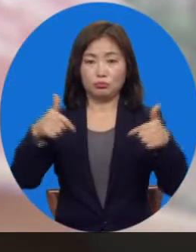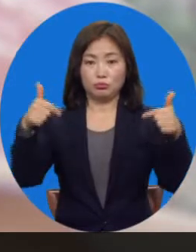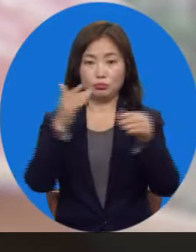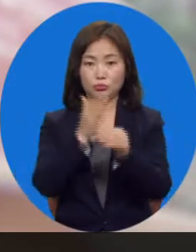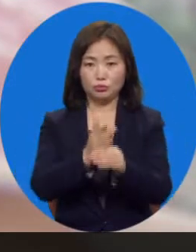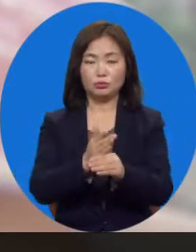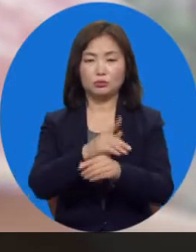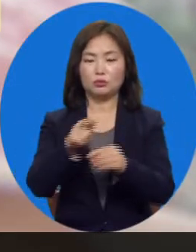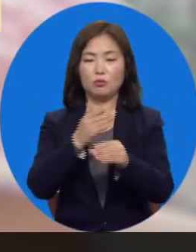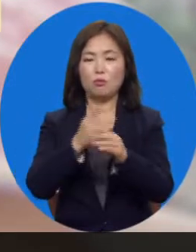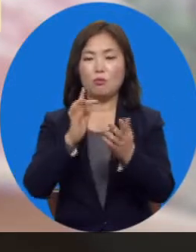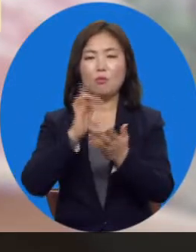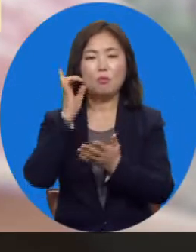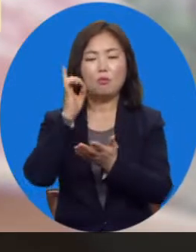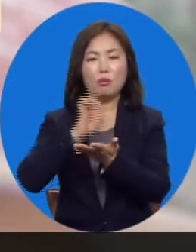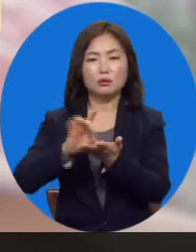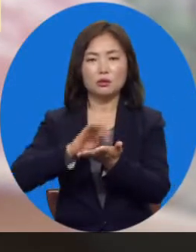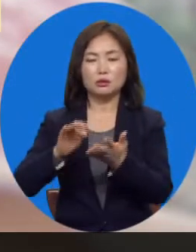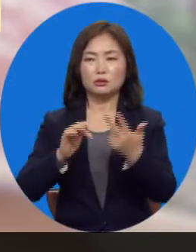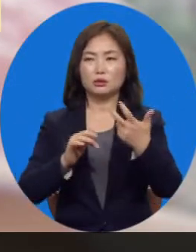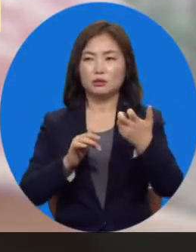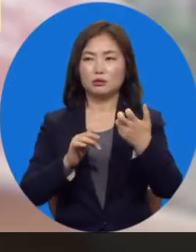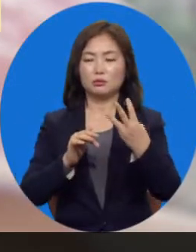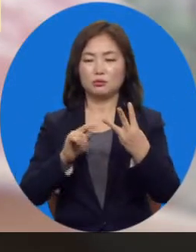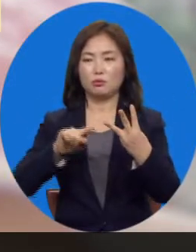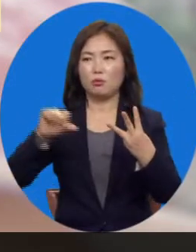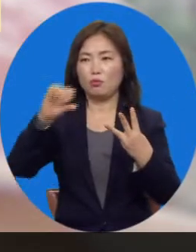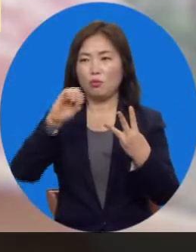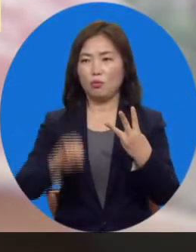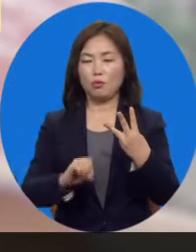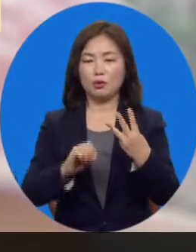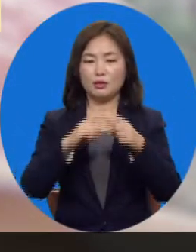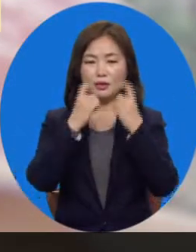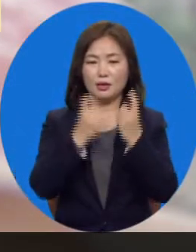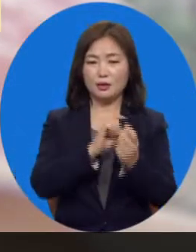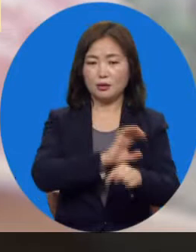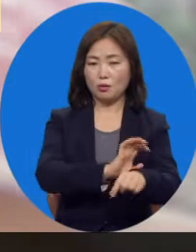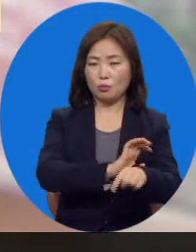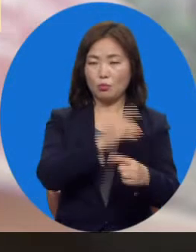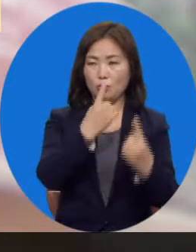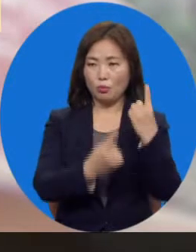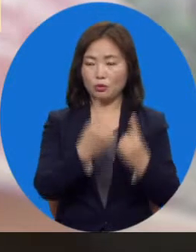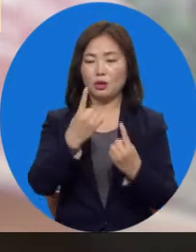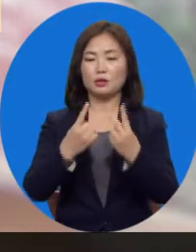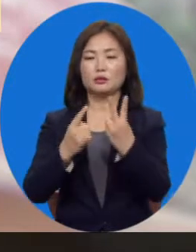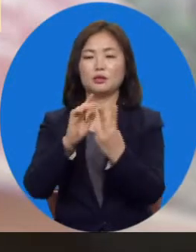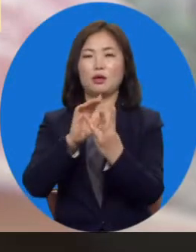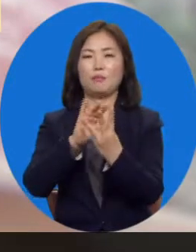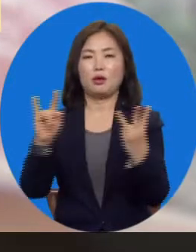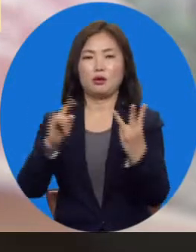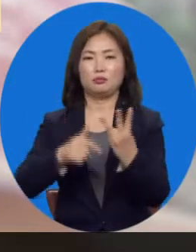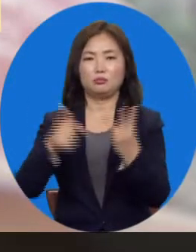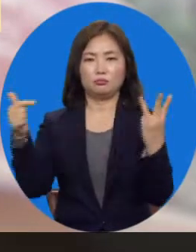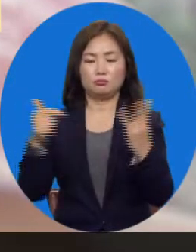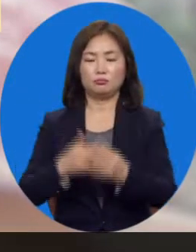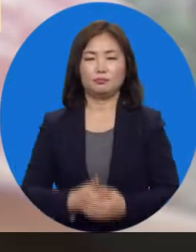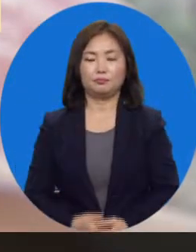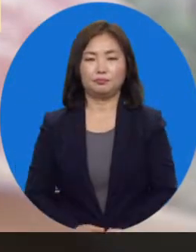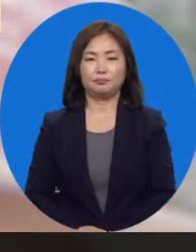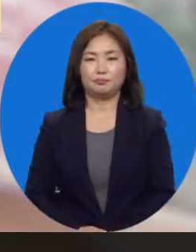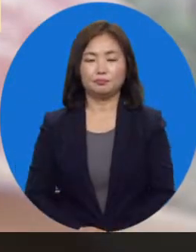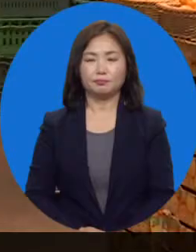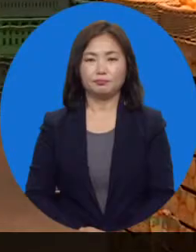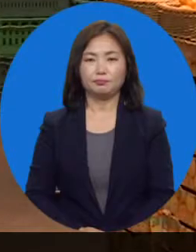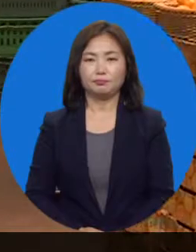있는데, 이중 모바일의 비중이 73.5%로 개인용 컴퓨터보다 3배 가까이 많은 것으로